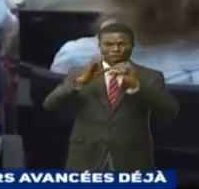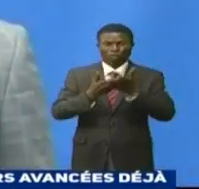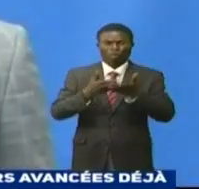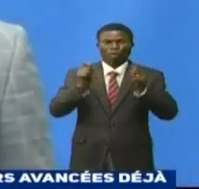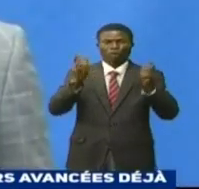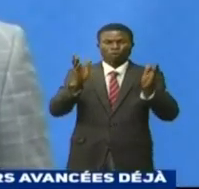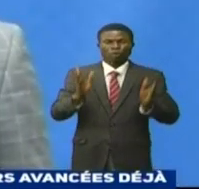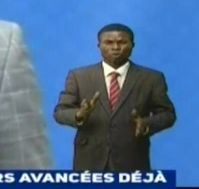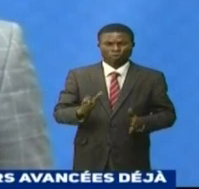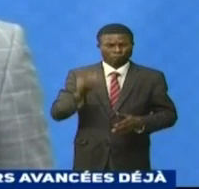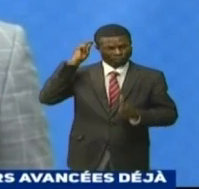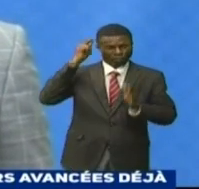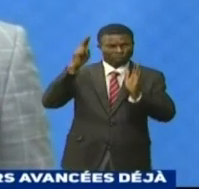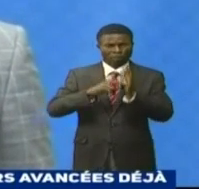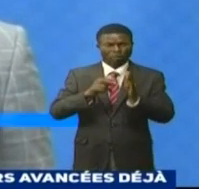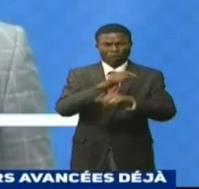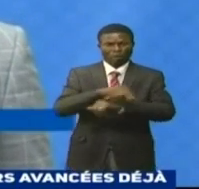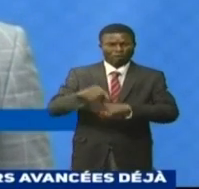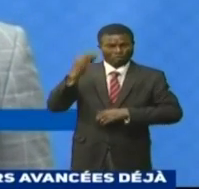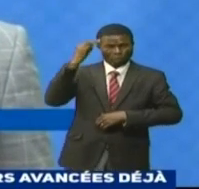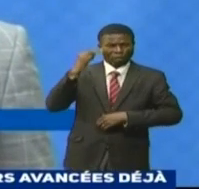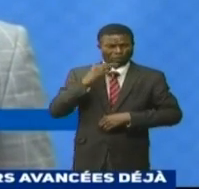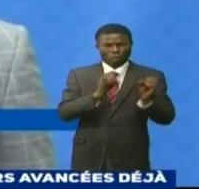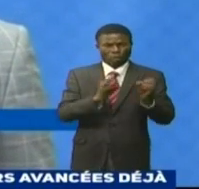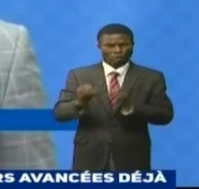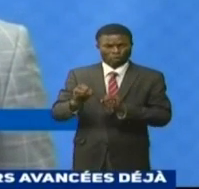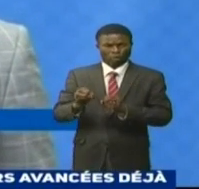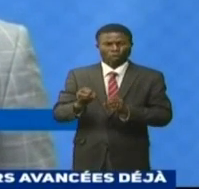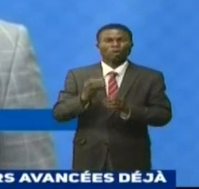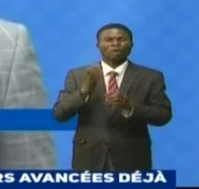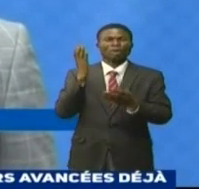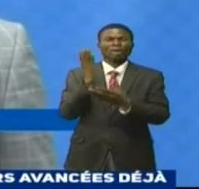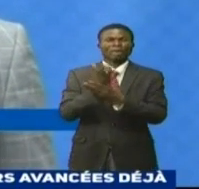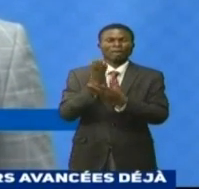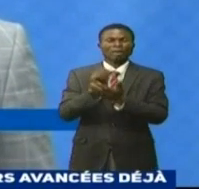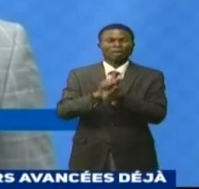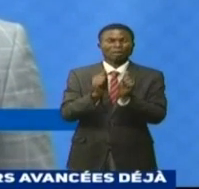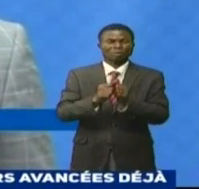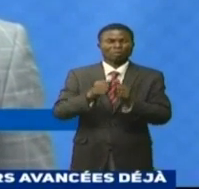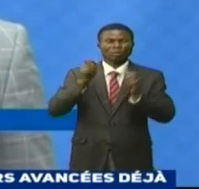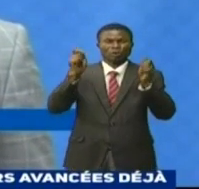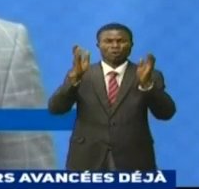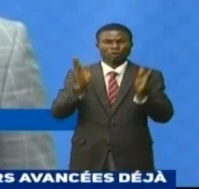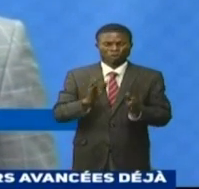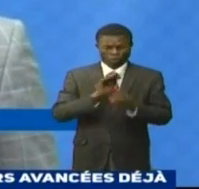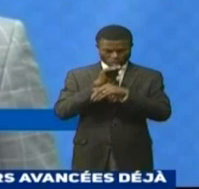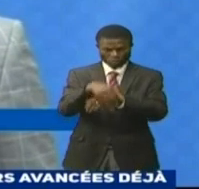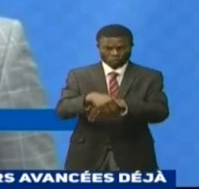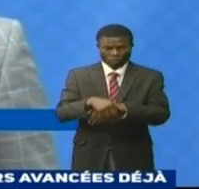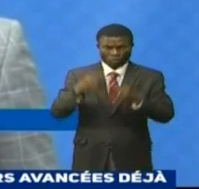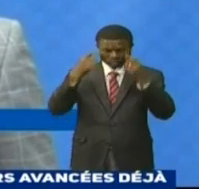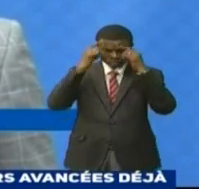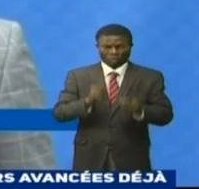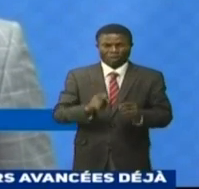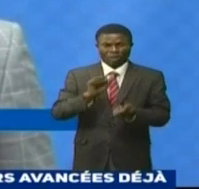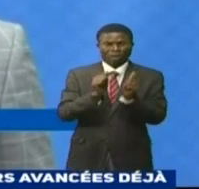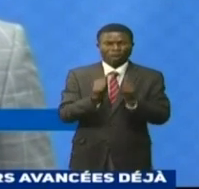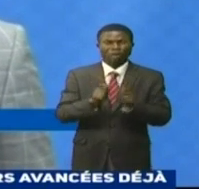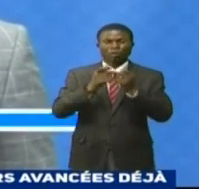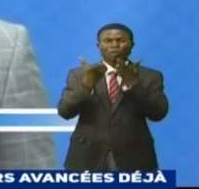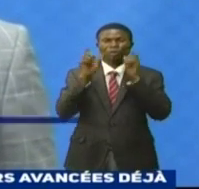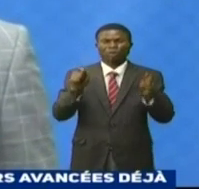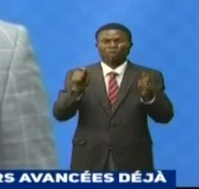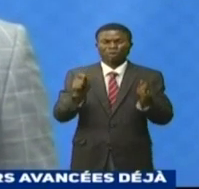médias sur gouvernement et ce ministère avec lesquels nous avons organisé les étages de l'euro de la presse et que nous sommes engagés dans la dynamique de la dépénalisation de vie de presse et